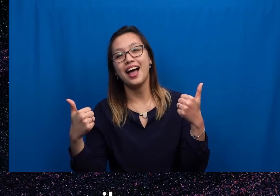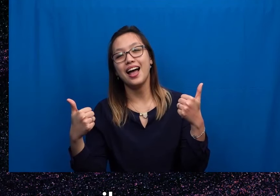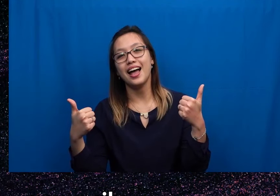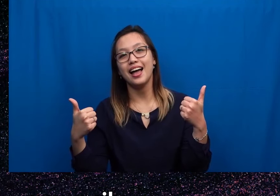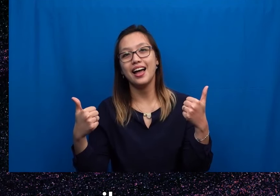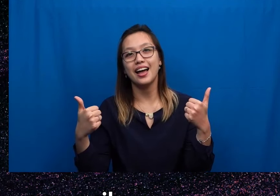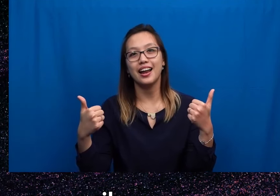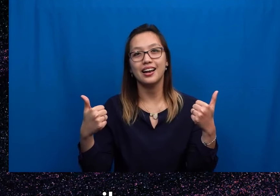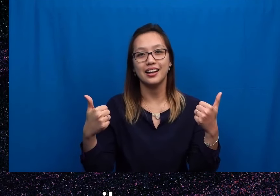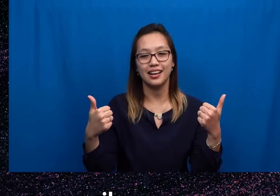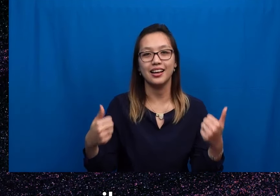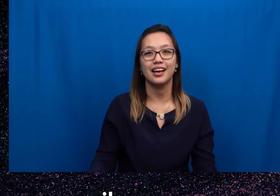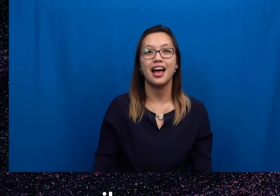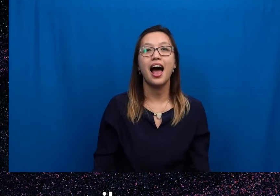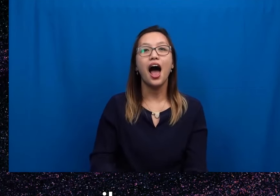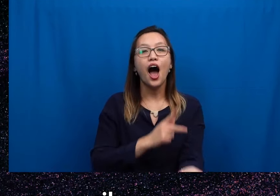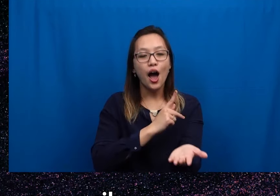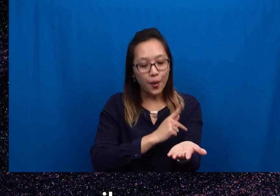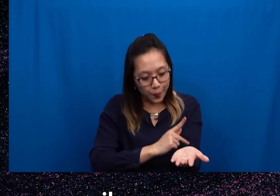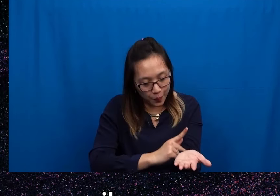menyembuhkan,